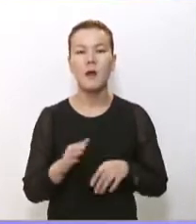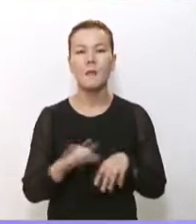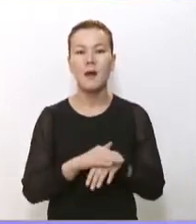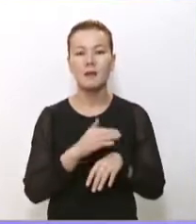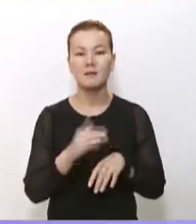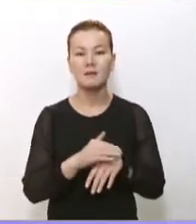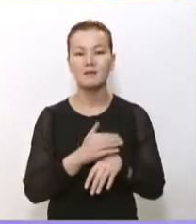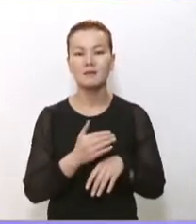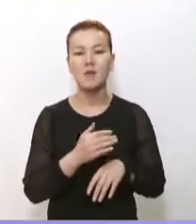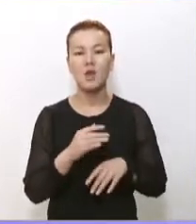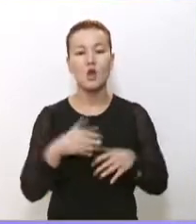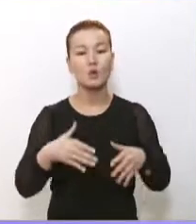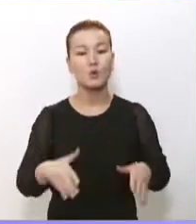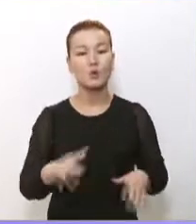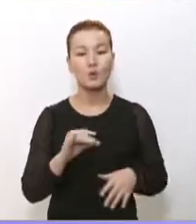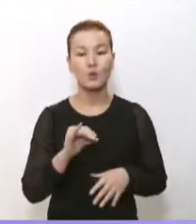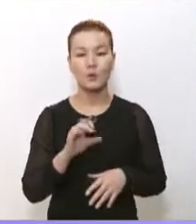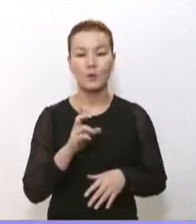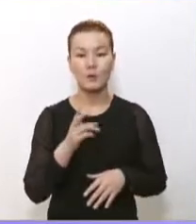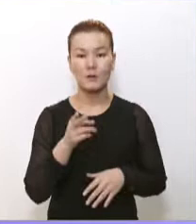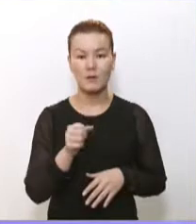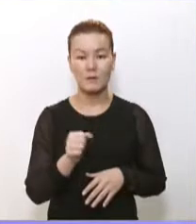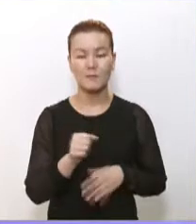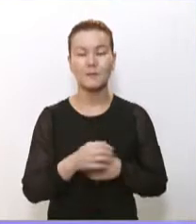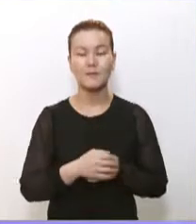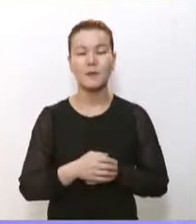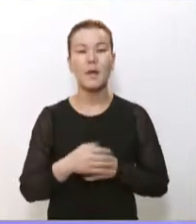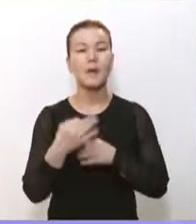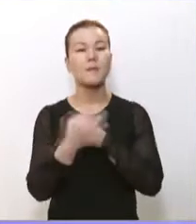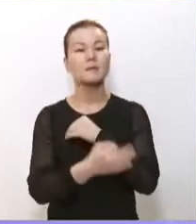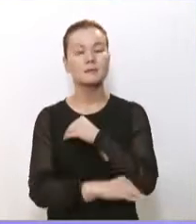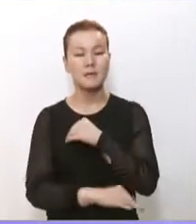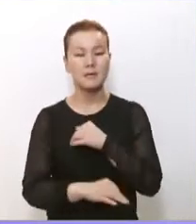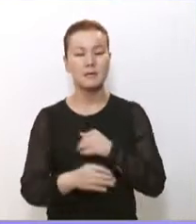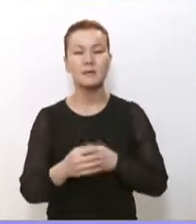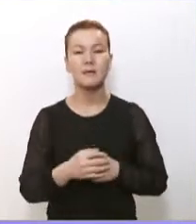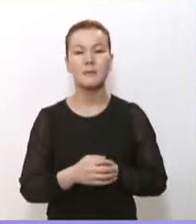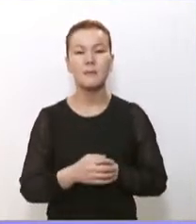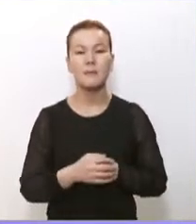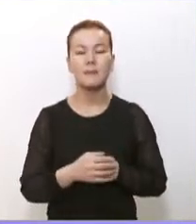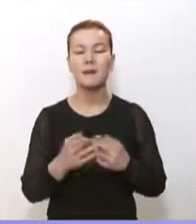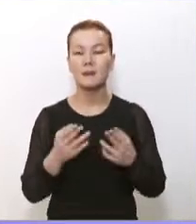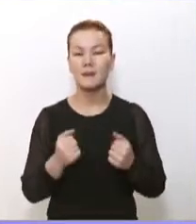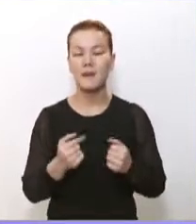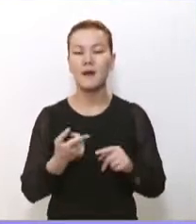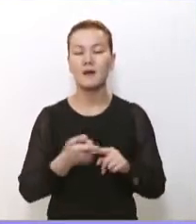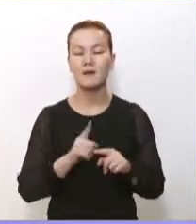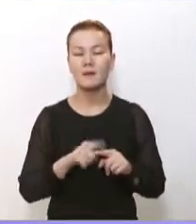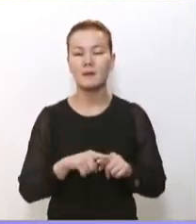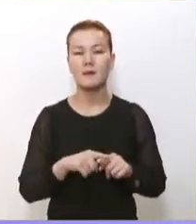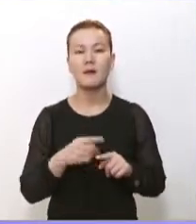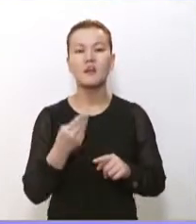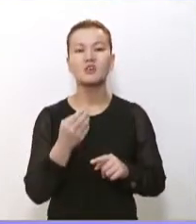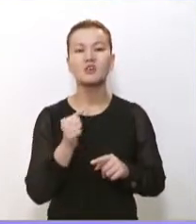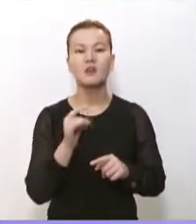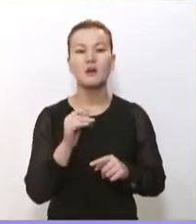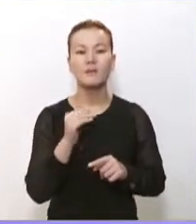Молодцы, юбка. И последнее. Да, это